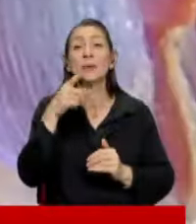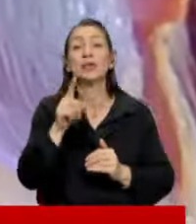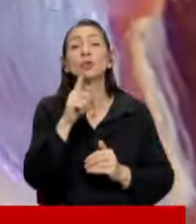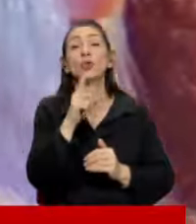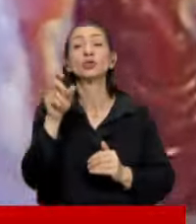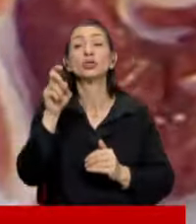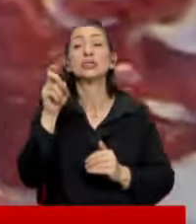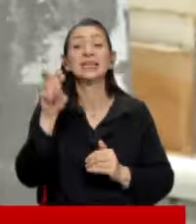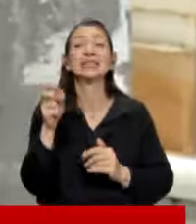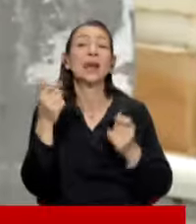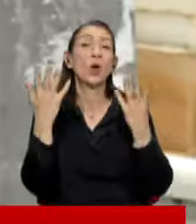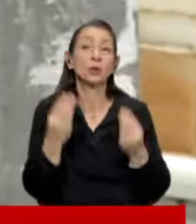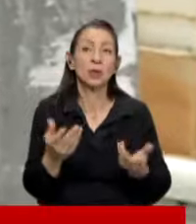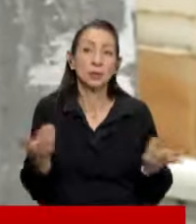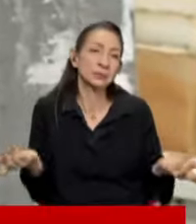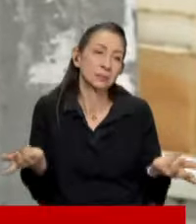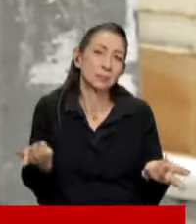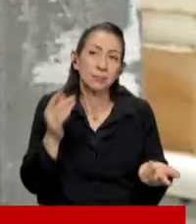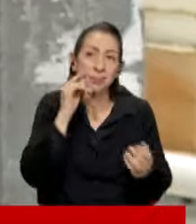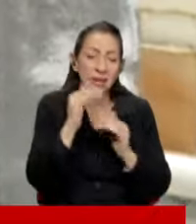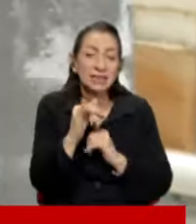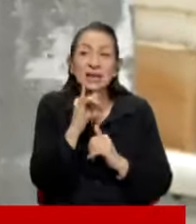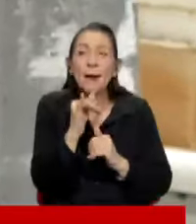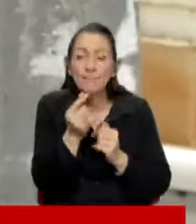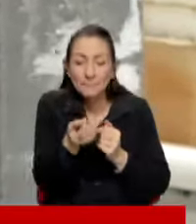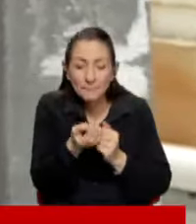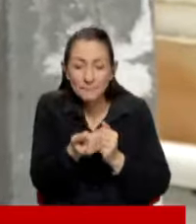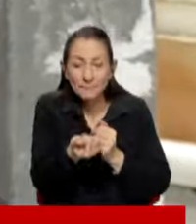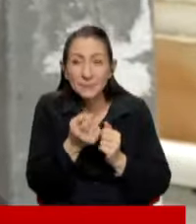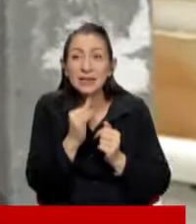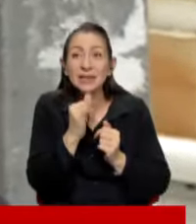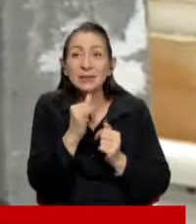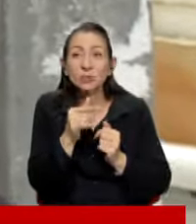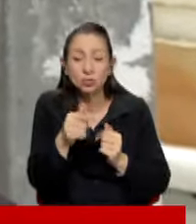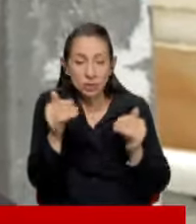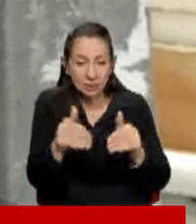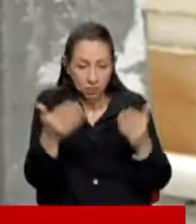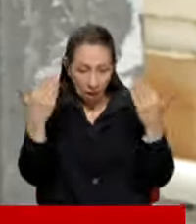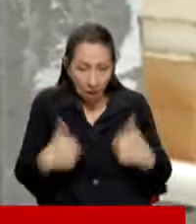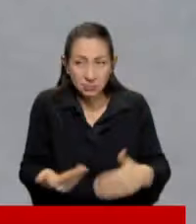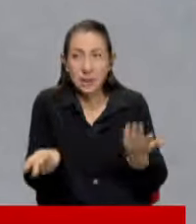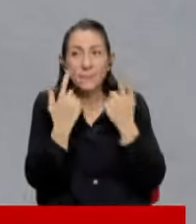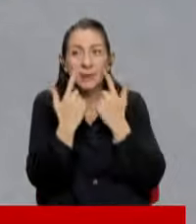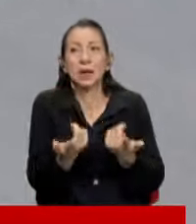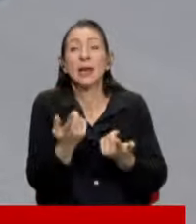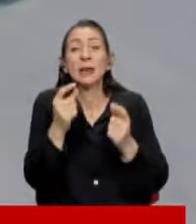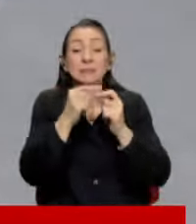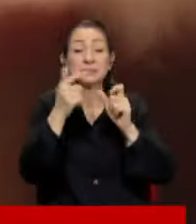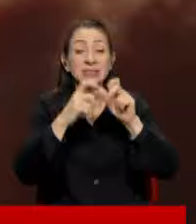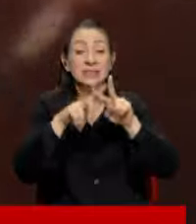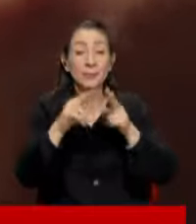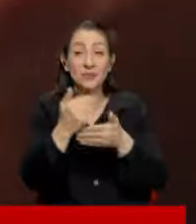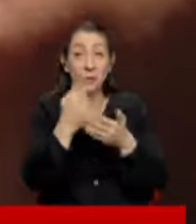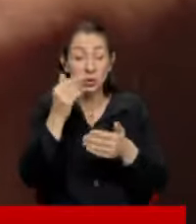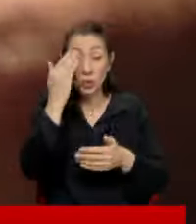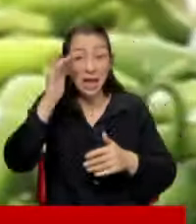51.99 lira oldu ya artık Millet gramdan alıyor ya Düşünebiliyor musun gram ne şu geldiğimiz şeye bak yani Bisan verilerine göre